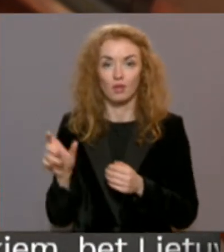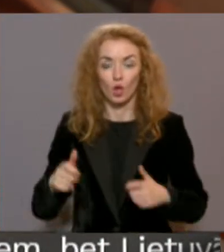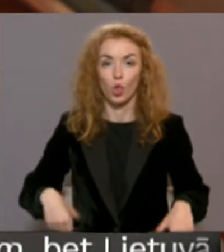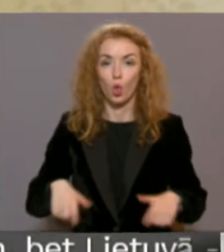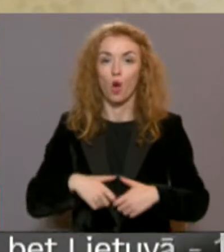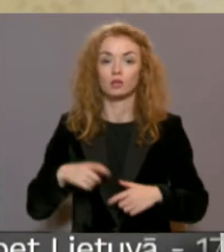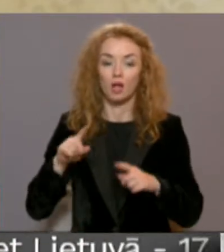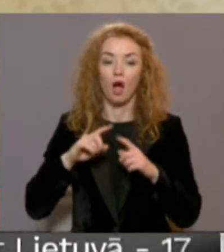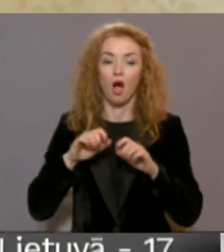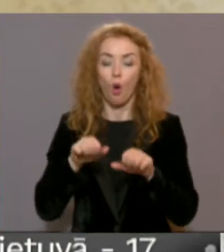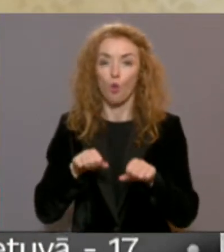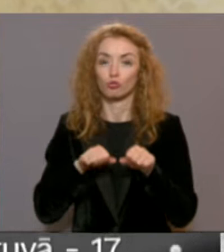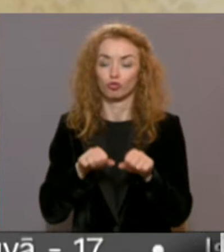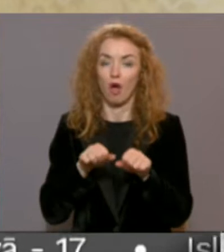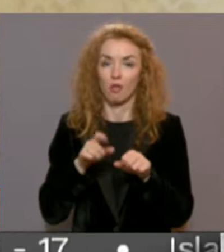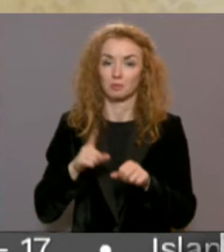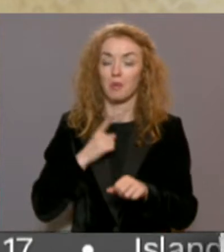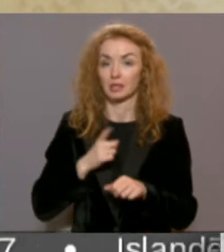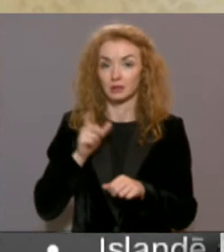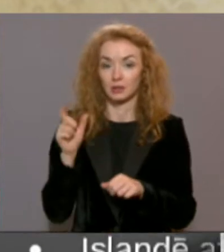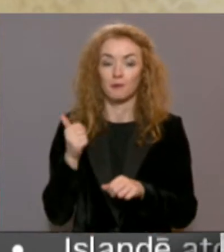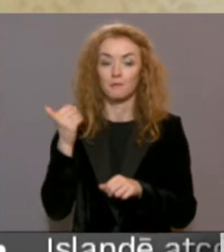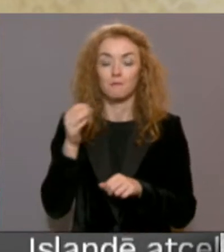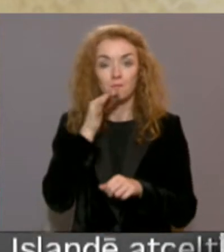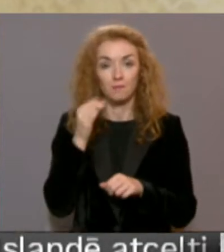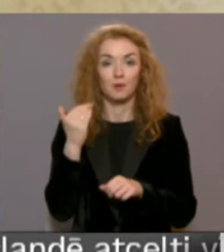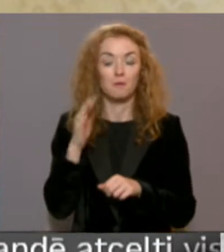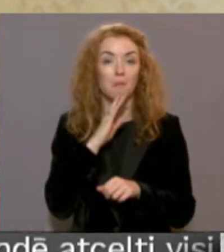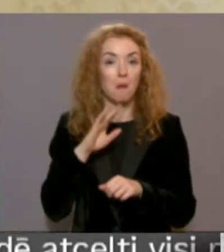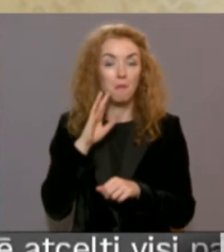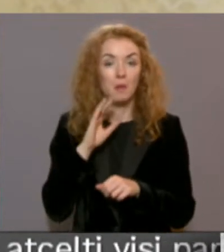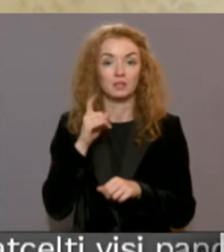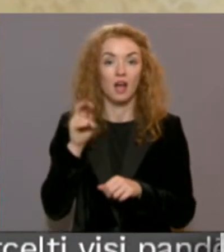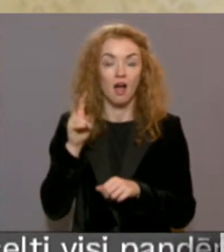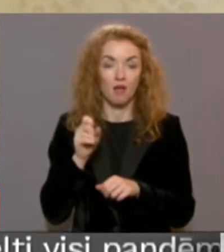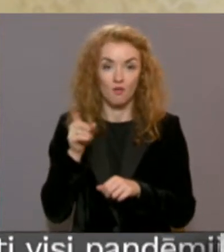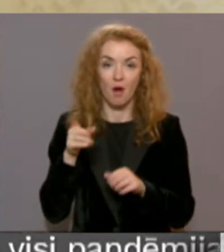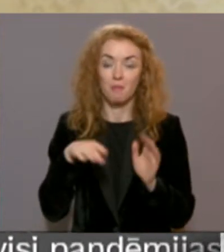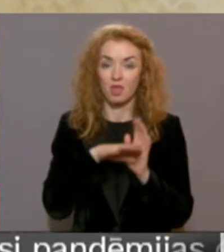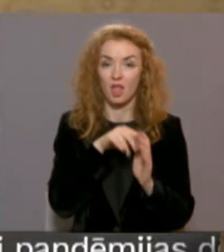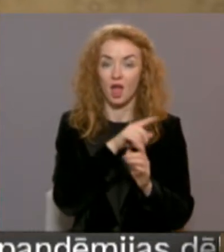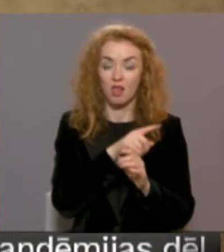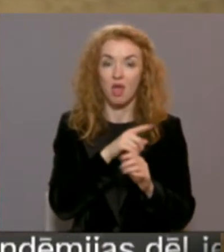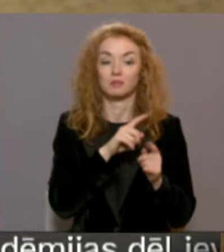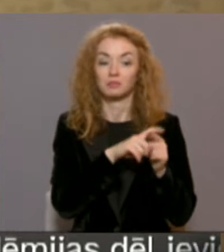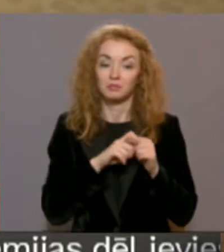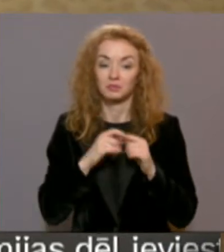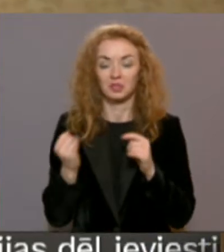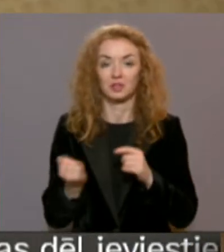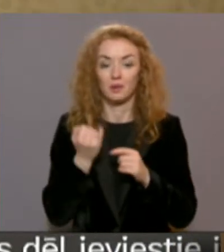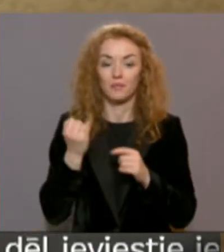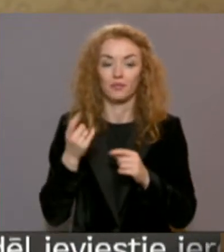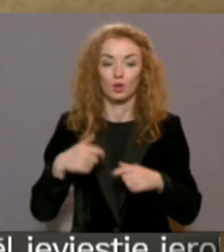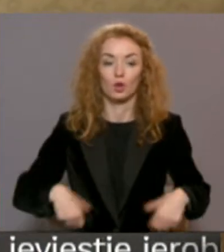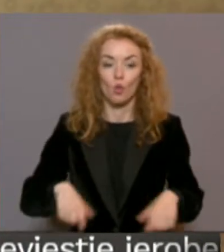aušanas meisterēm. Mamma jau auda, viņa bija daļmeta meistera studijā Saiva, un tad viņa kaut kā tā ieinteresēja. Jostu